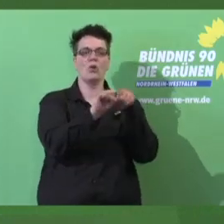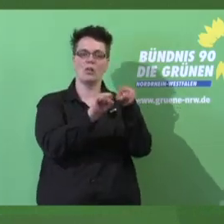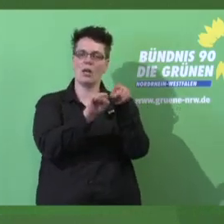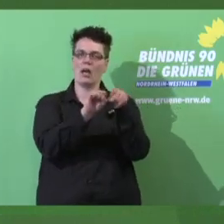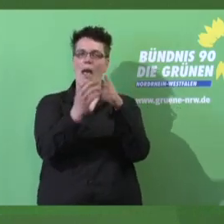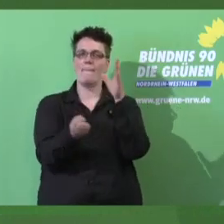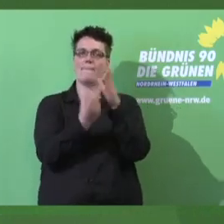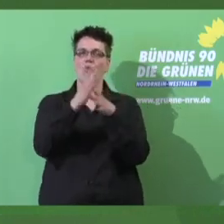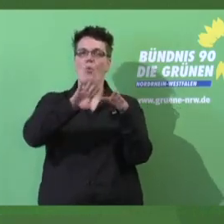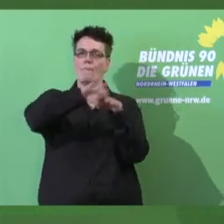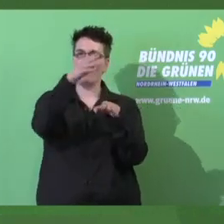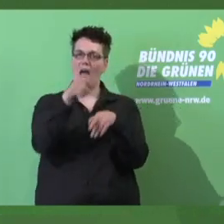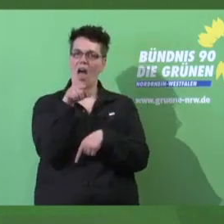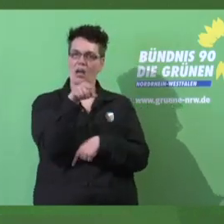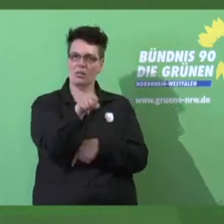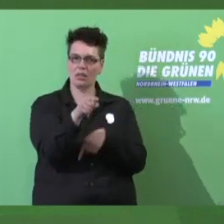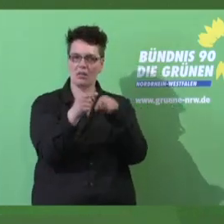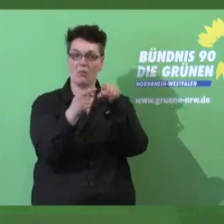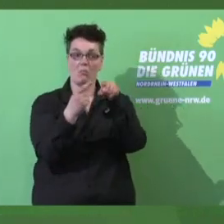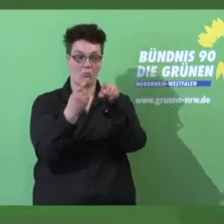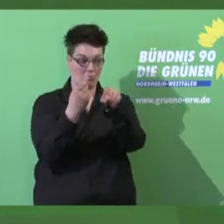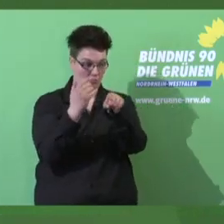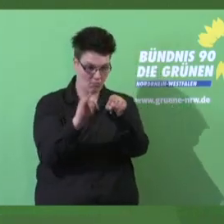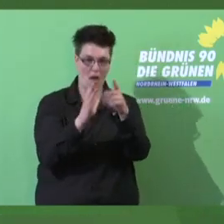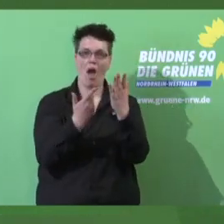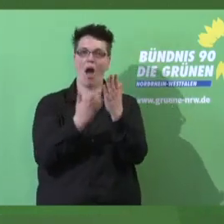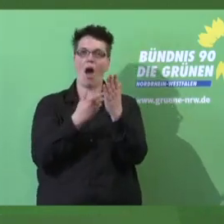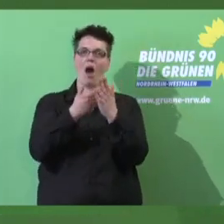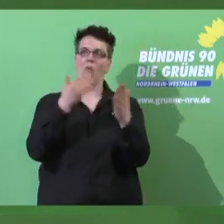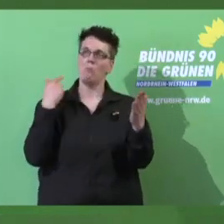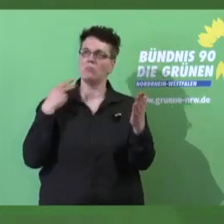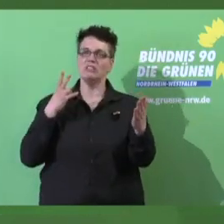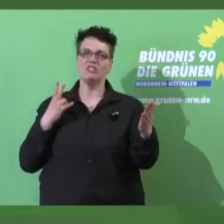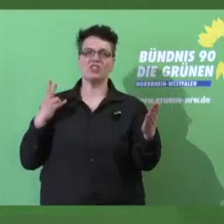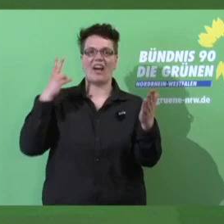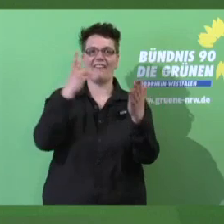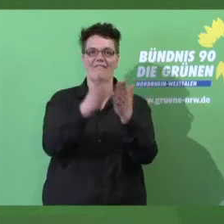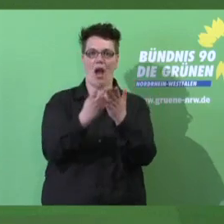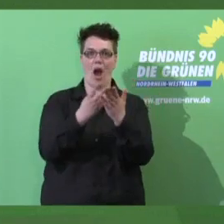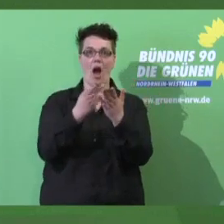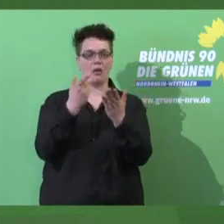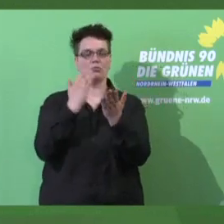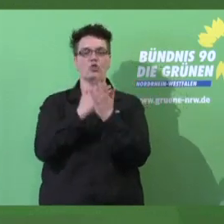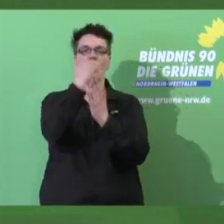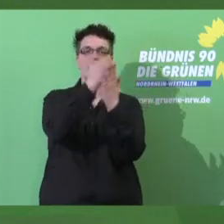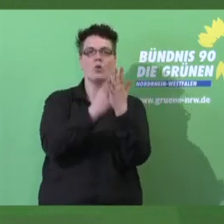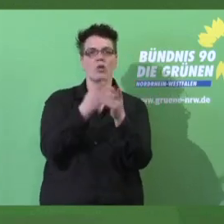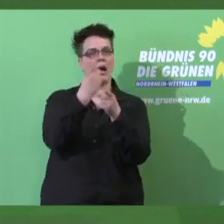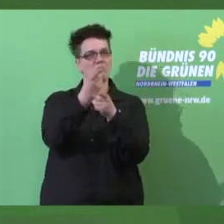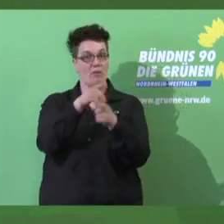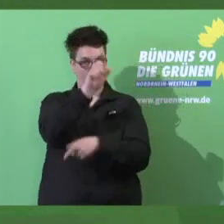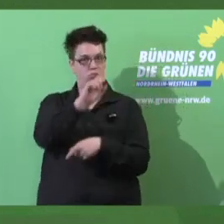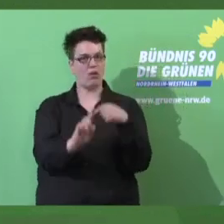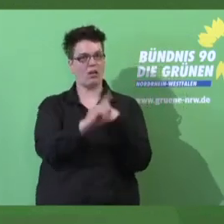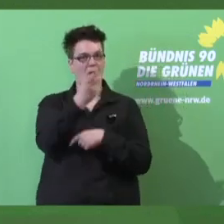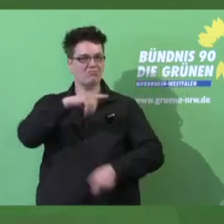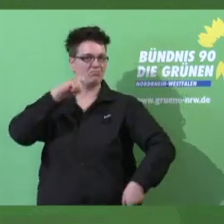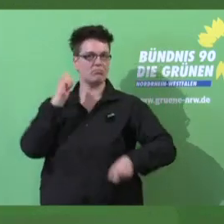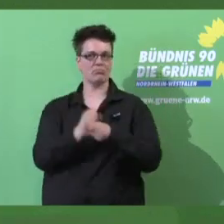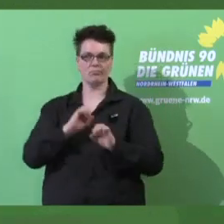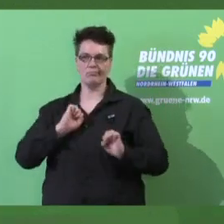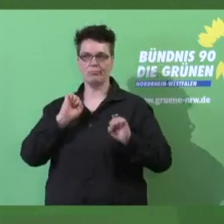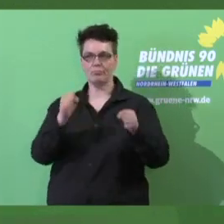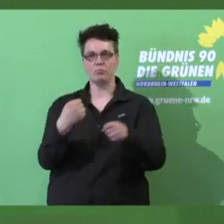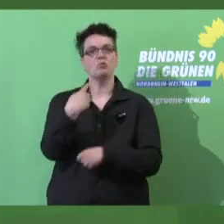letzten 2 Jahren ganz konsequent durchgegriffen als Bürgermeister. Einige haben in New York gesagt, in Gesprächen, das hat er deswegen gemacht, weil das ist seine